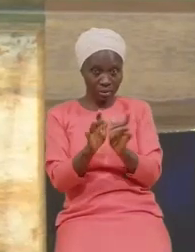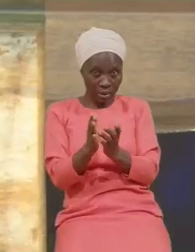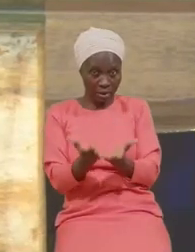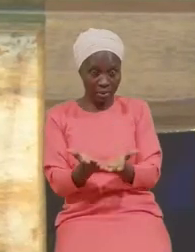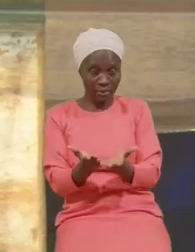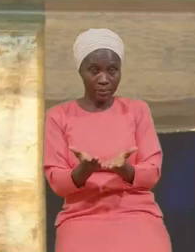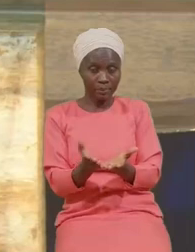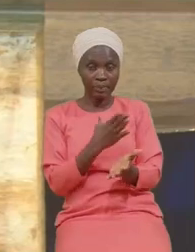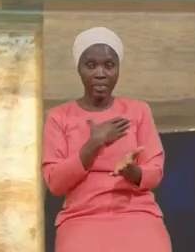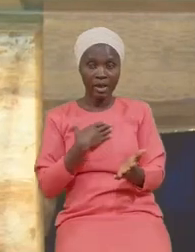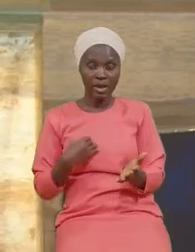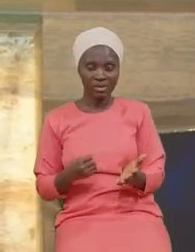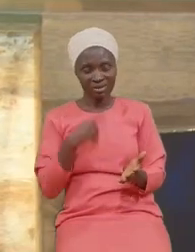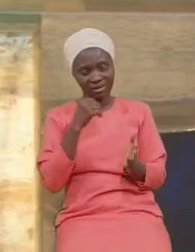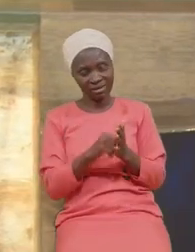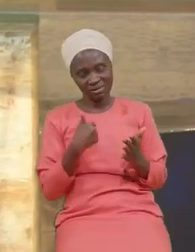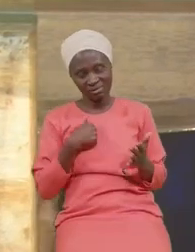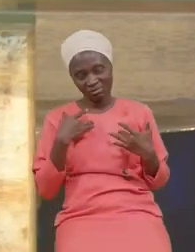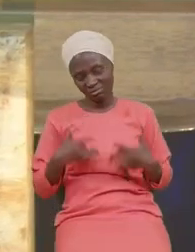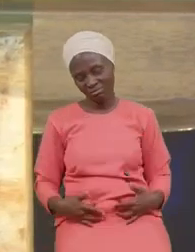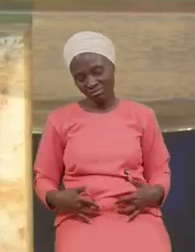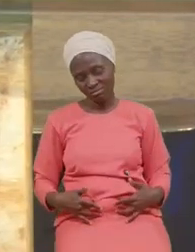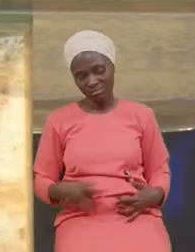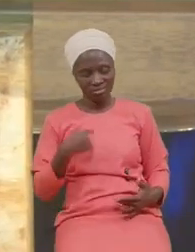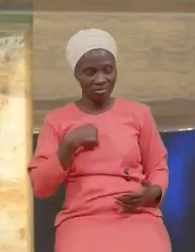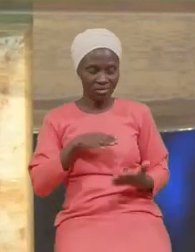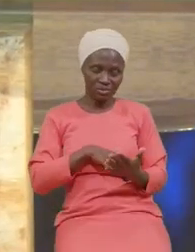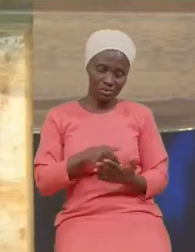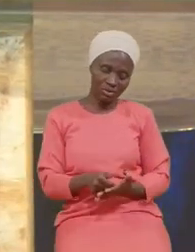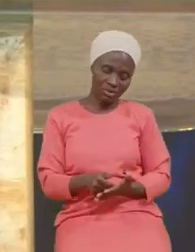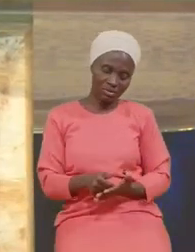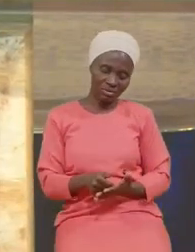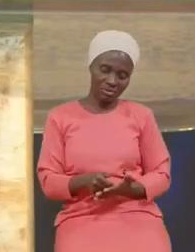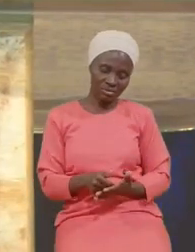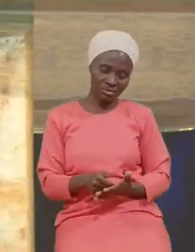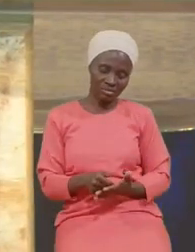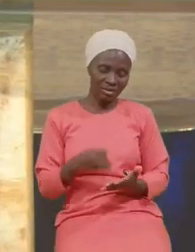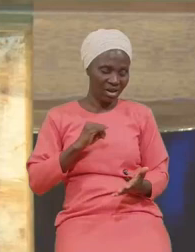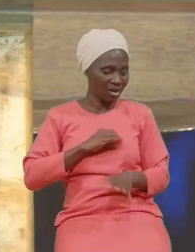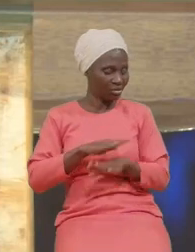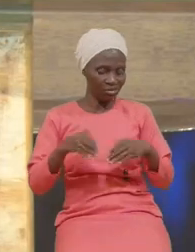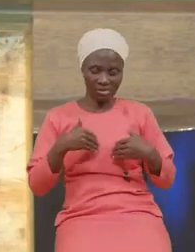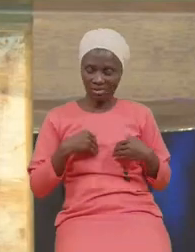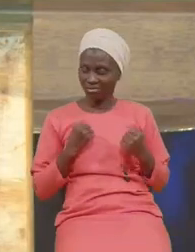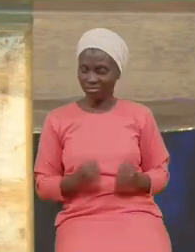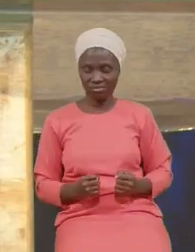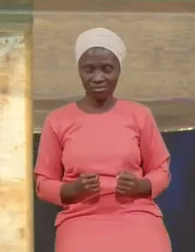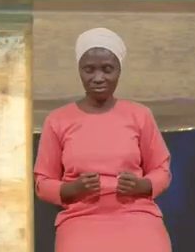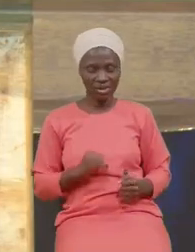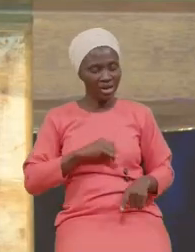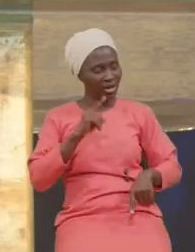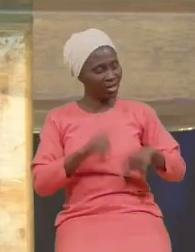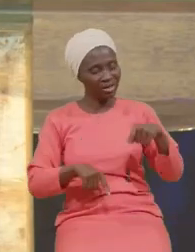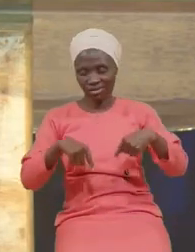que je suis découragé je suis faible je n'appe je n'ai pas de force je ne peux plus